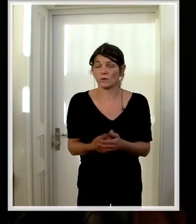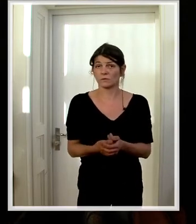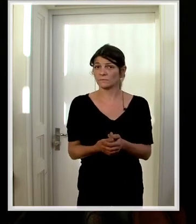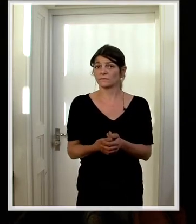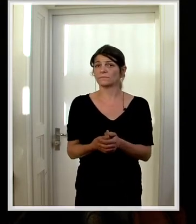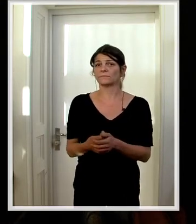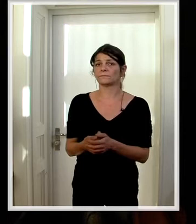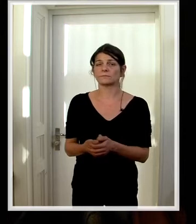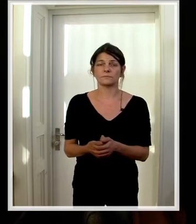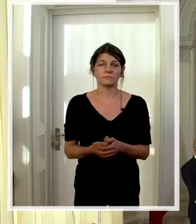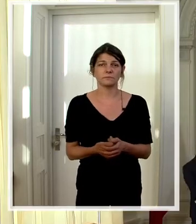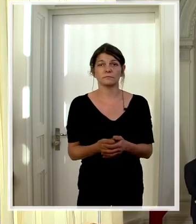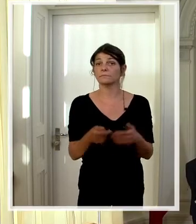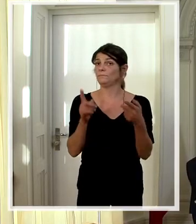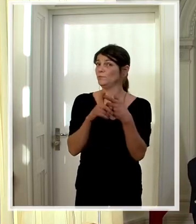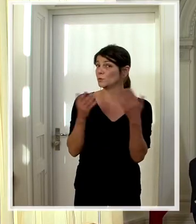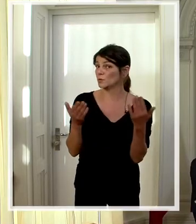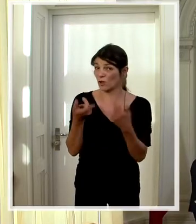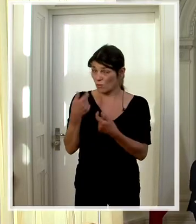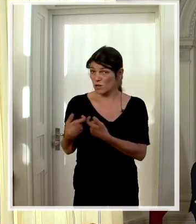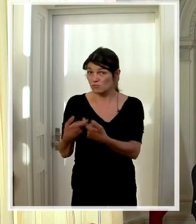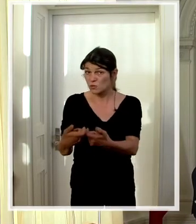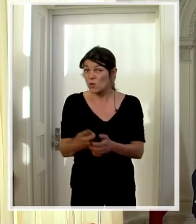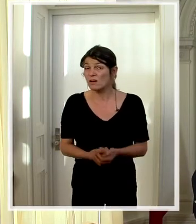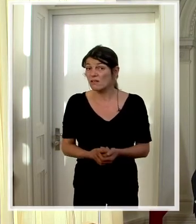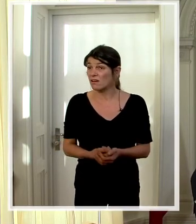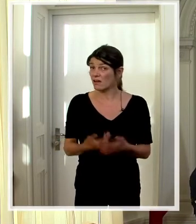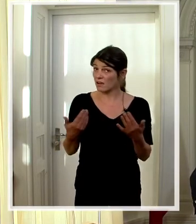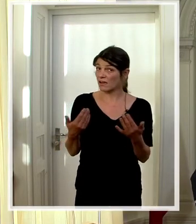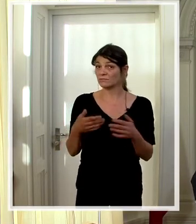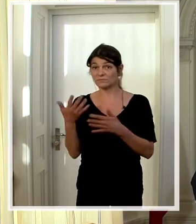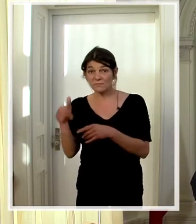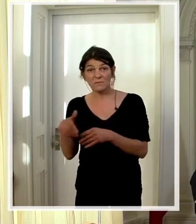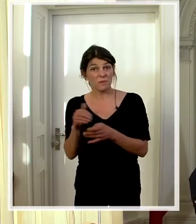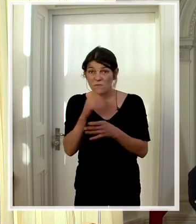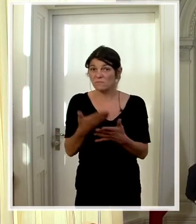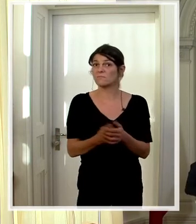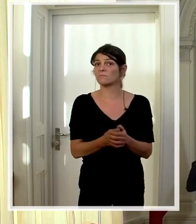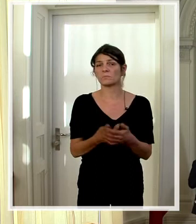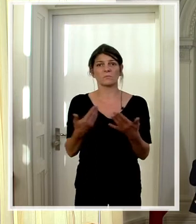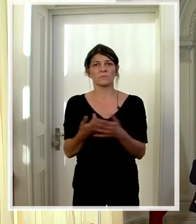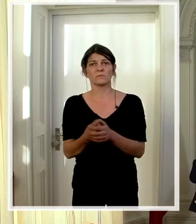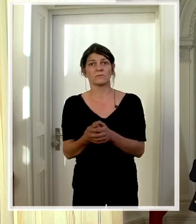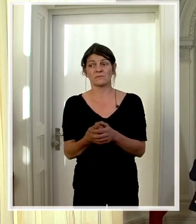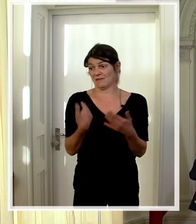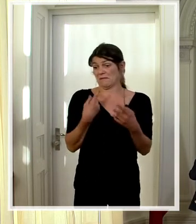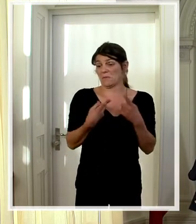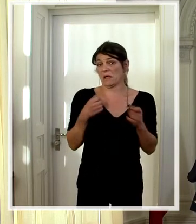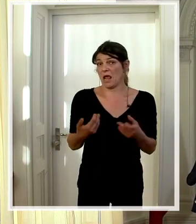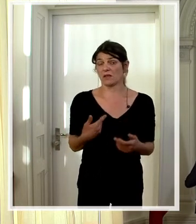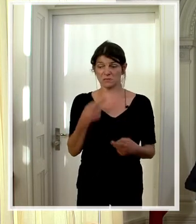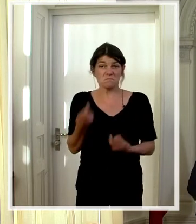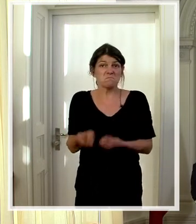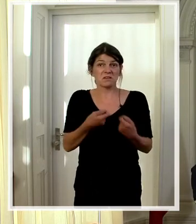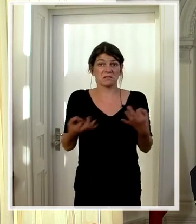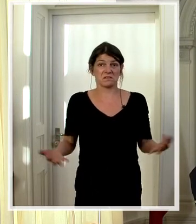daherkommt. Und Doppelspur kürzer halten, Daniel Löri? Das kann das nicht beurteilen. Es bringt